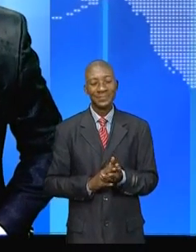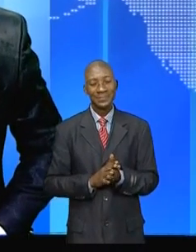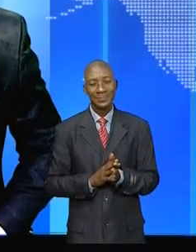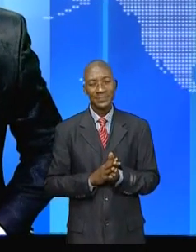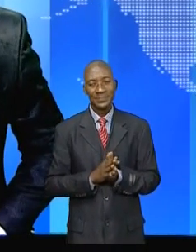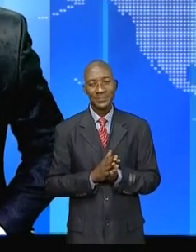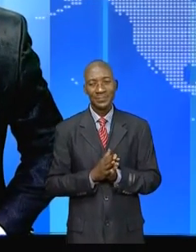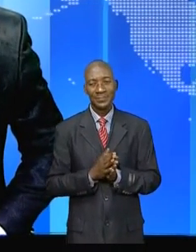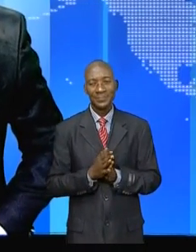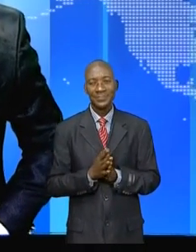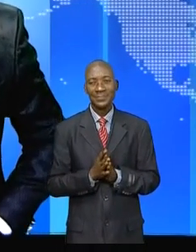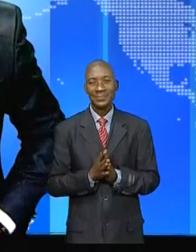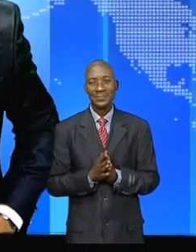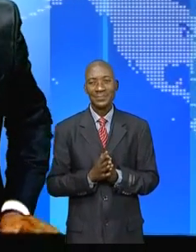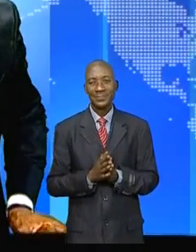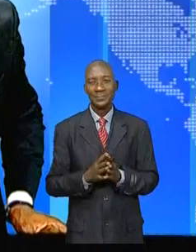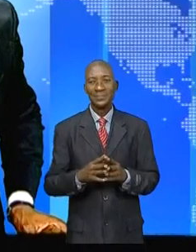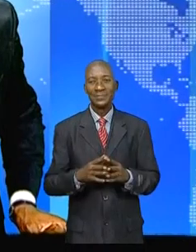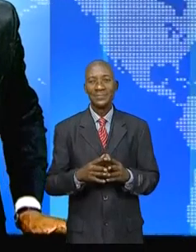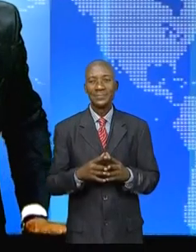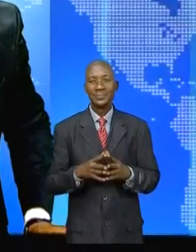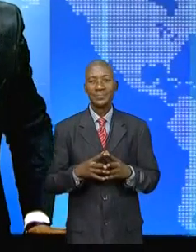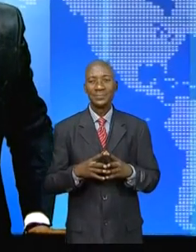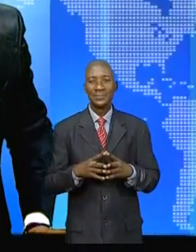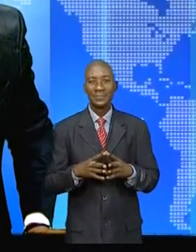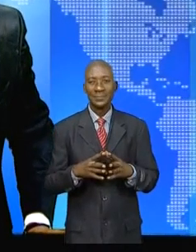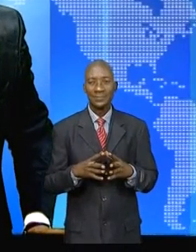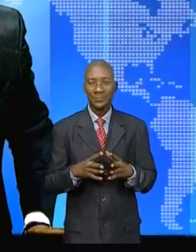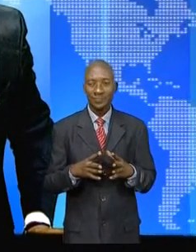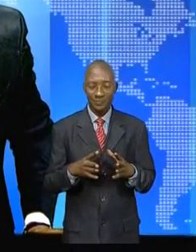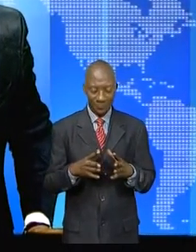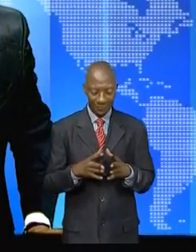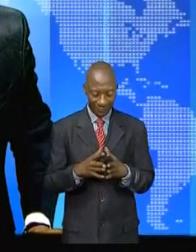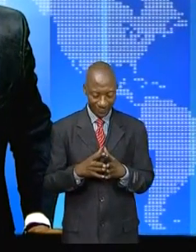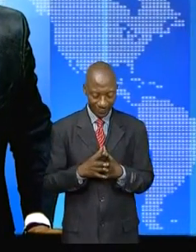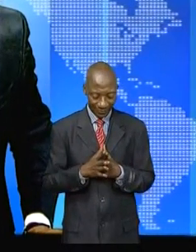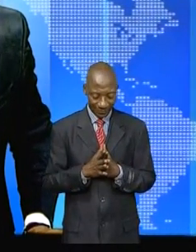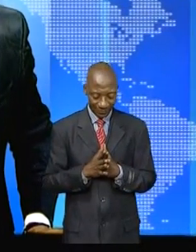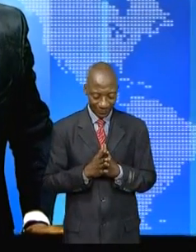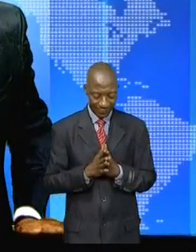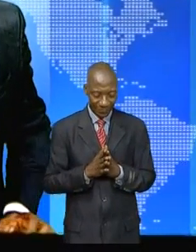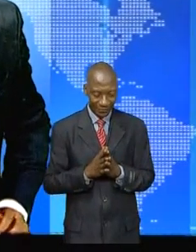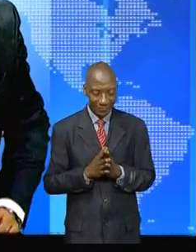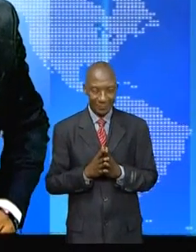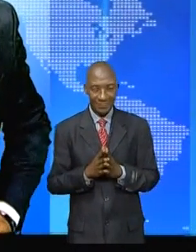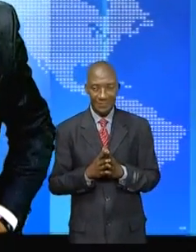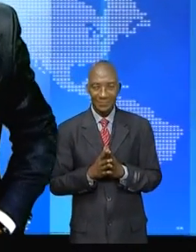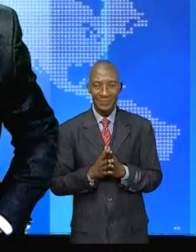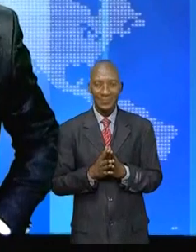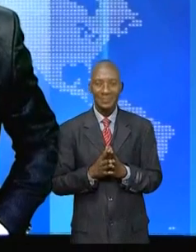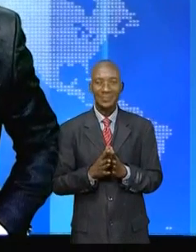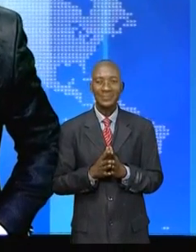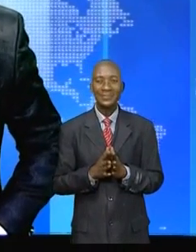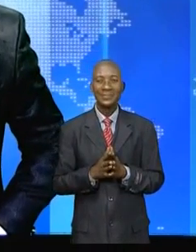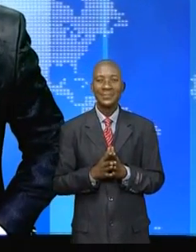la multitude de ses artistes et musiciens, aussi bien religieux qu'est modern, les autorités nationales ont décrété la journée du 21 juin de